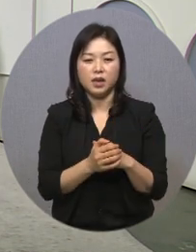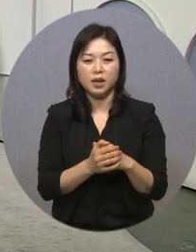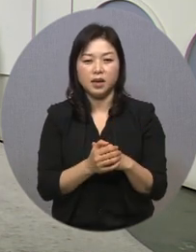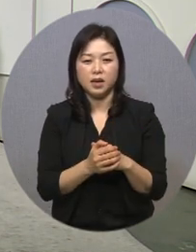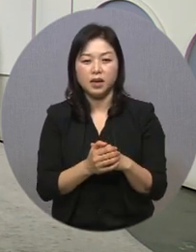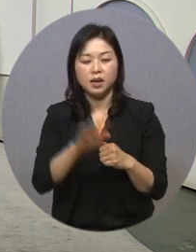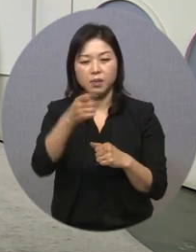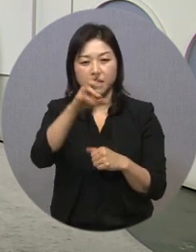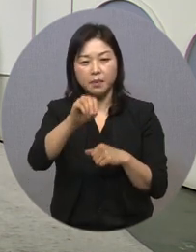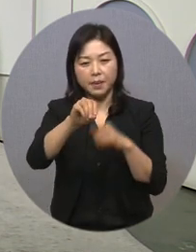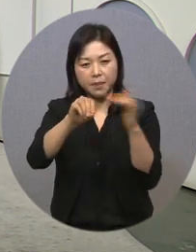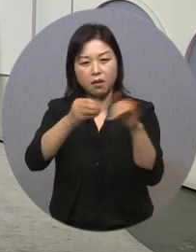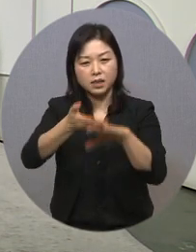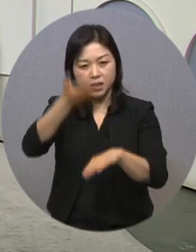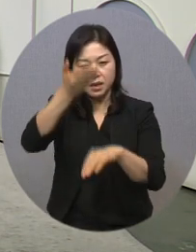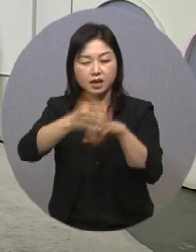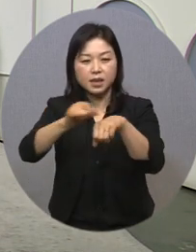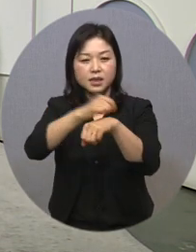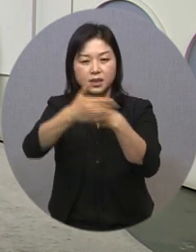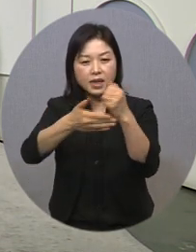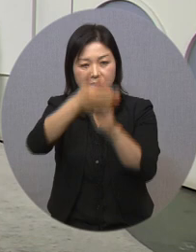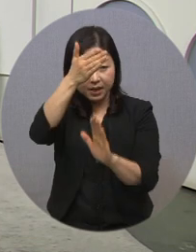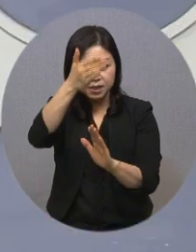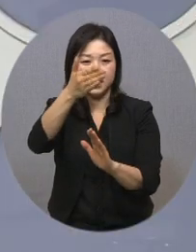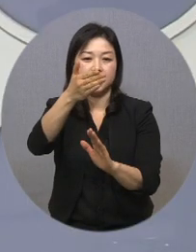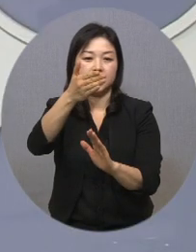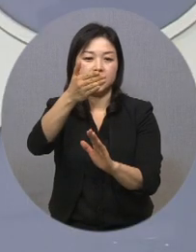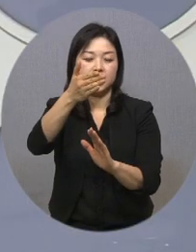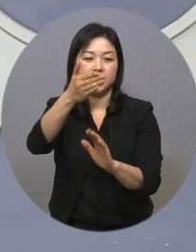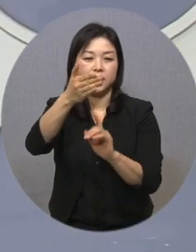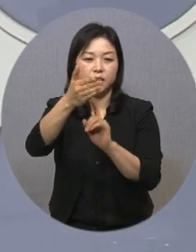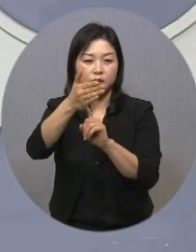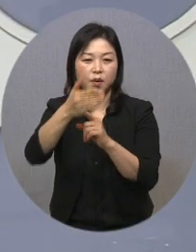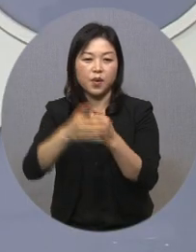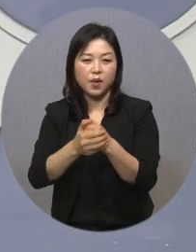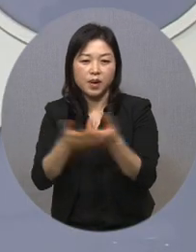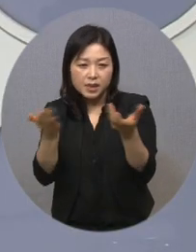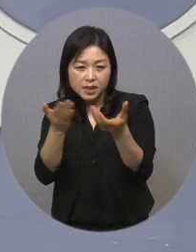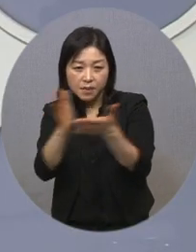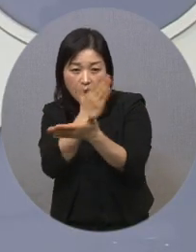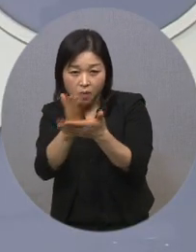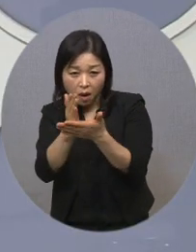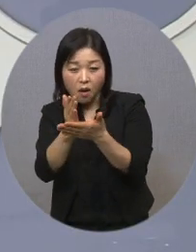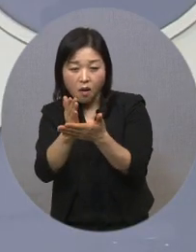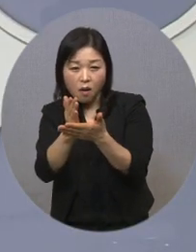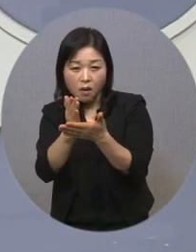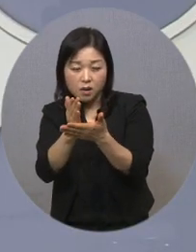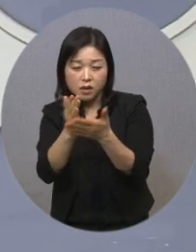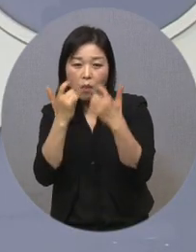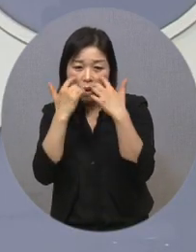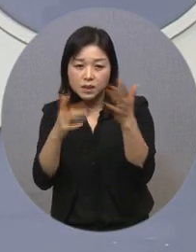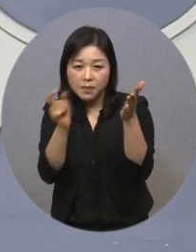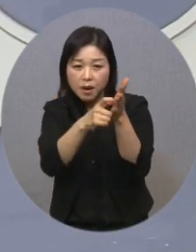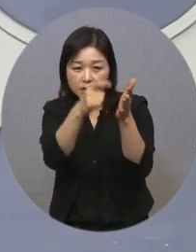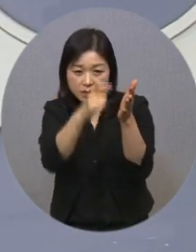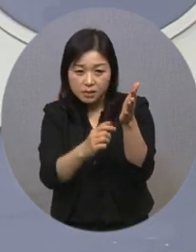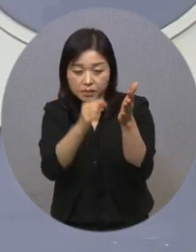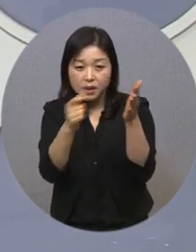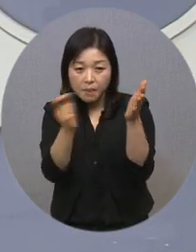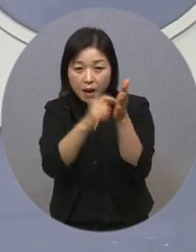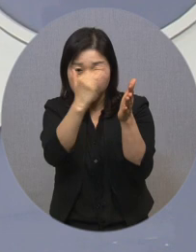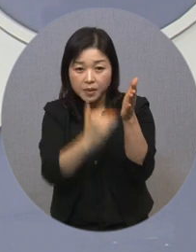100만 이상의 특례시 아니면 특례시의 분장사무로다 명확하게 명시되어지는 거가 지금